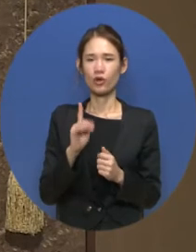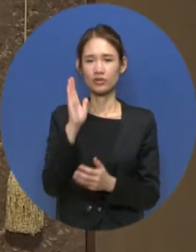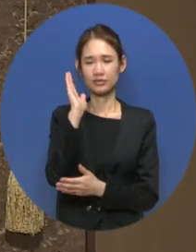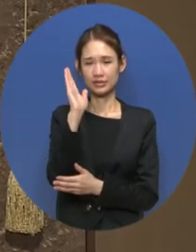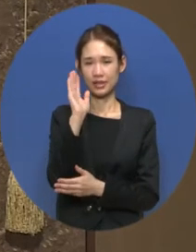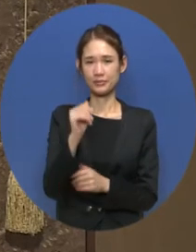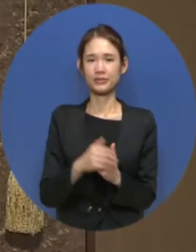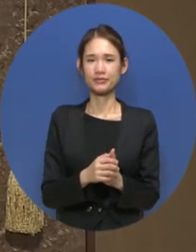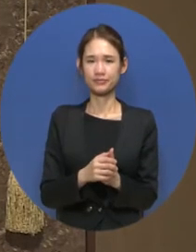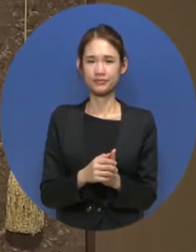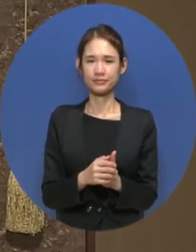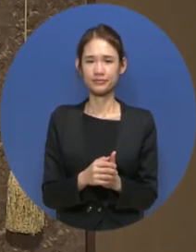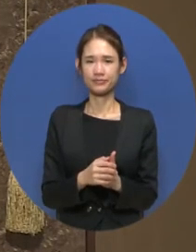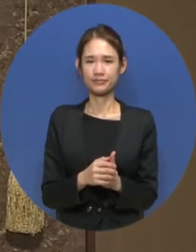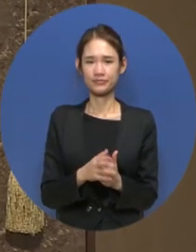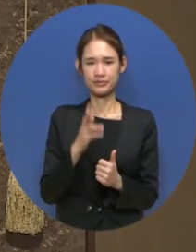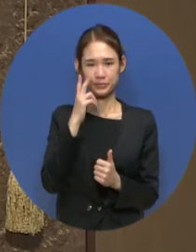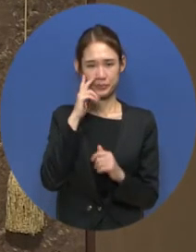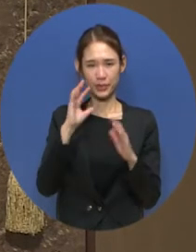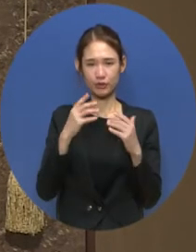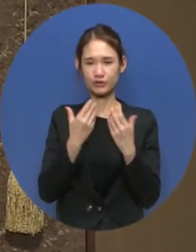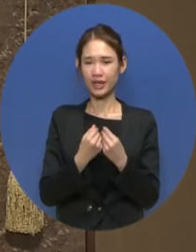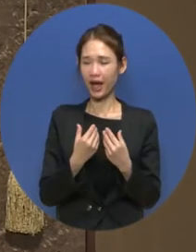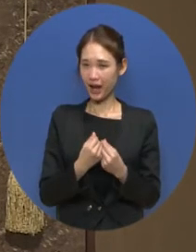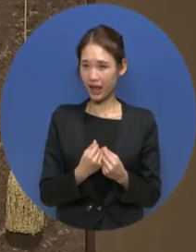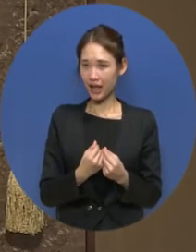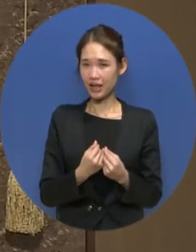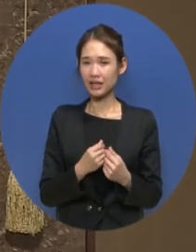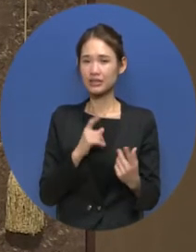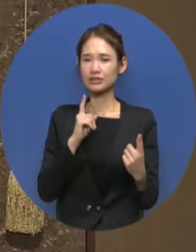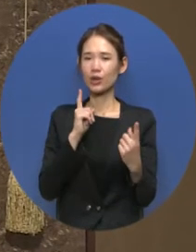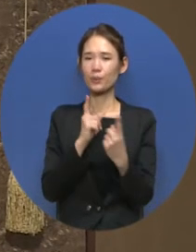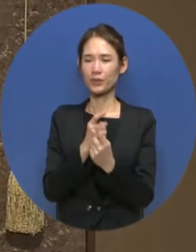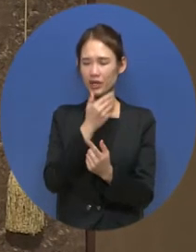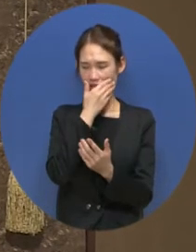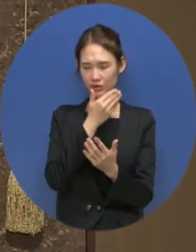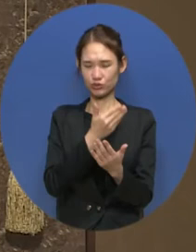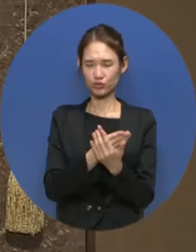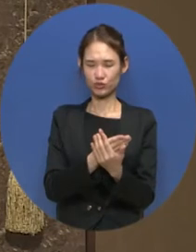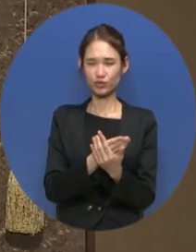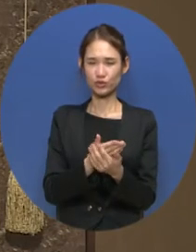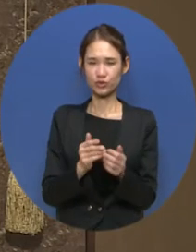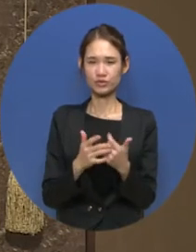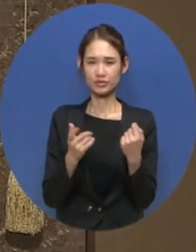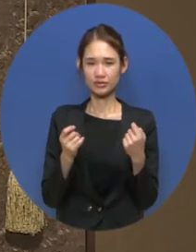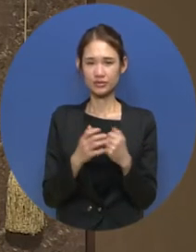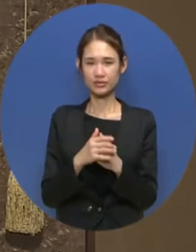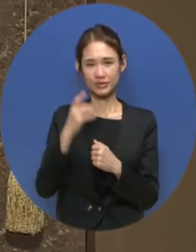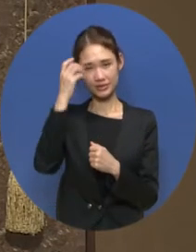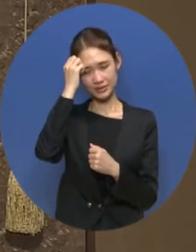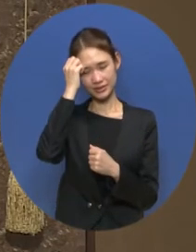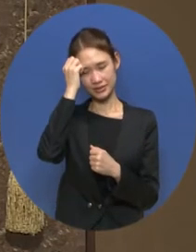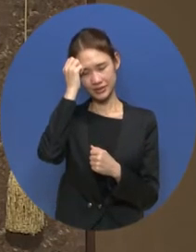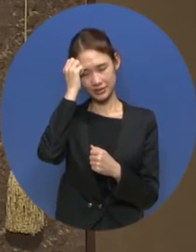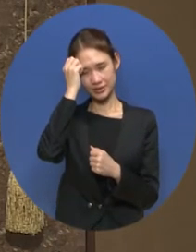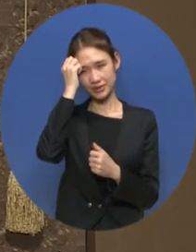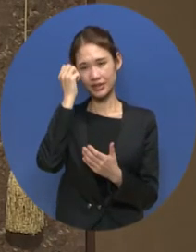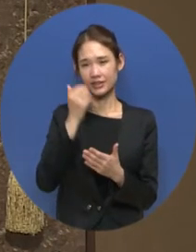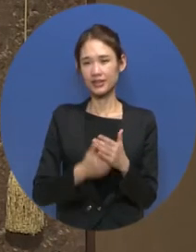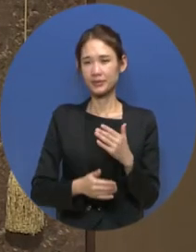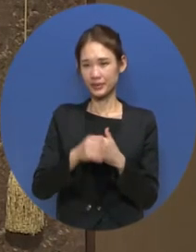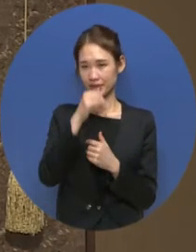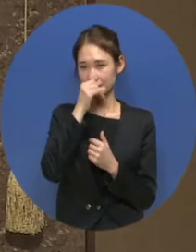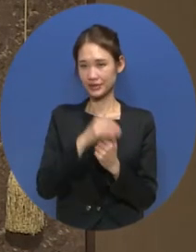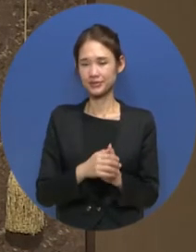세미나 그리고 미국의 사례들을 굉장히 이제 접하는 중요한 시간이었는데 그런 네. 시간들이 기억에 되게 많이